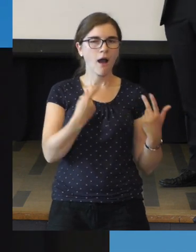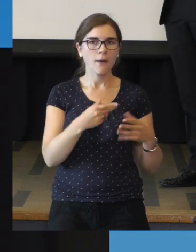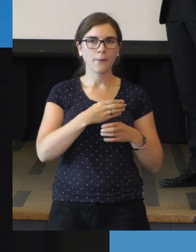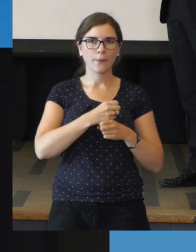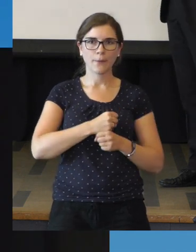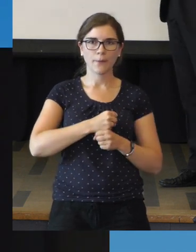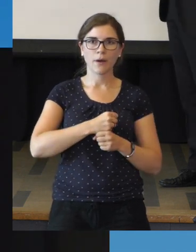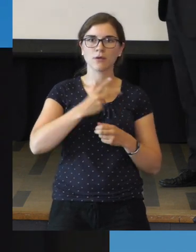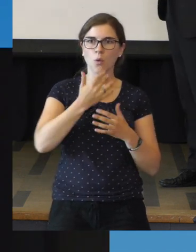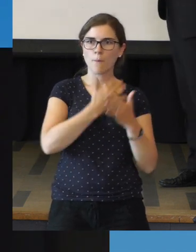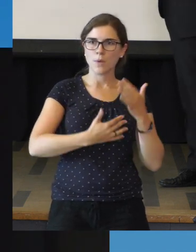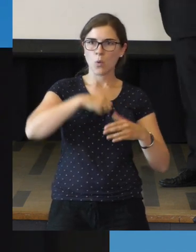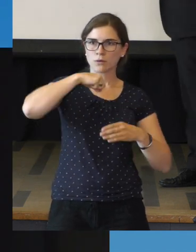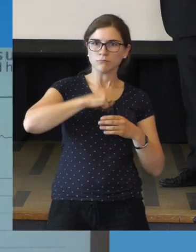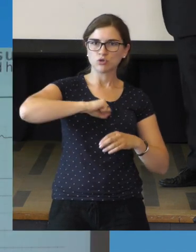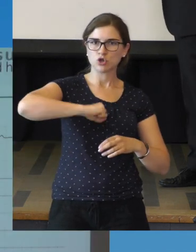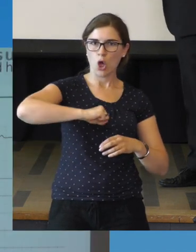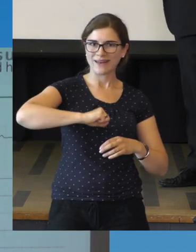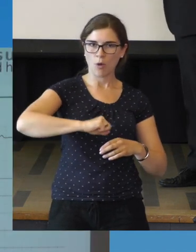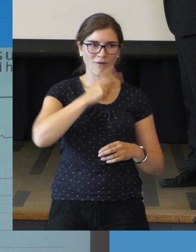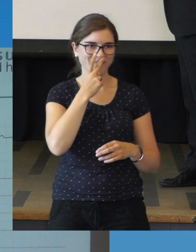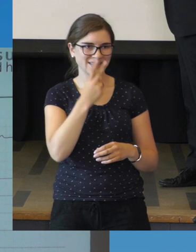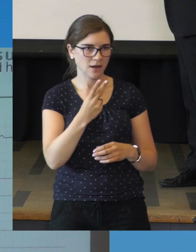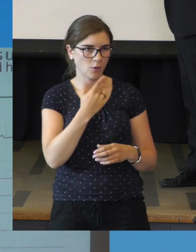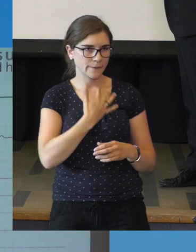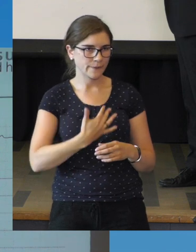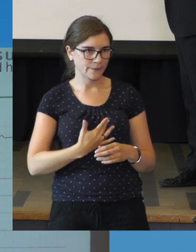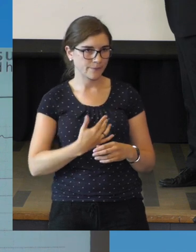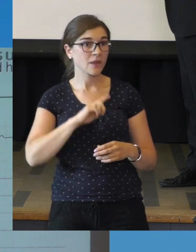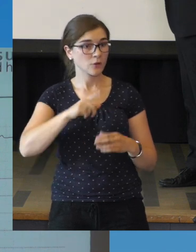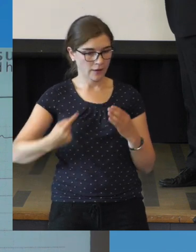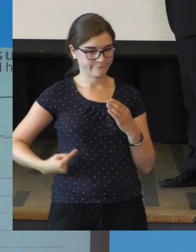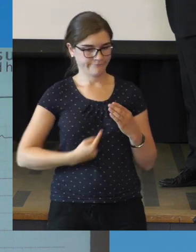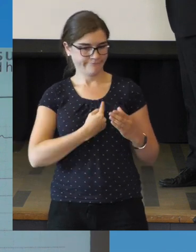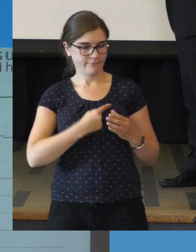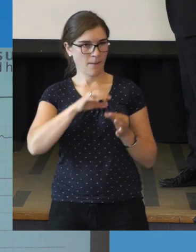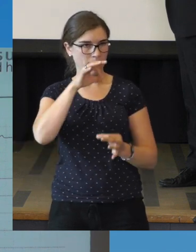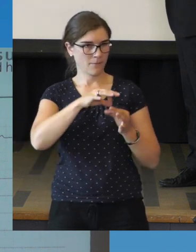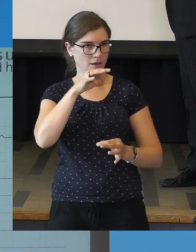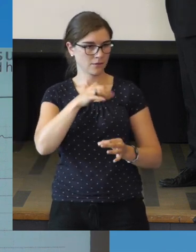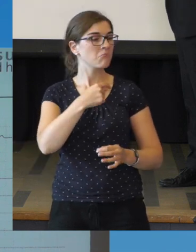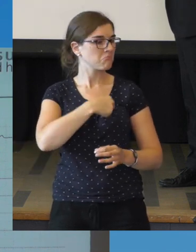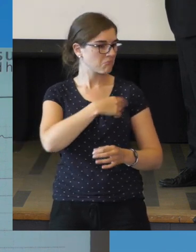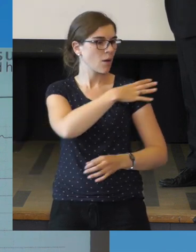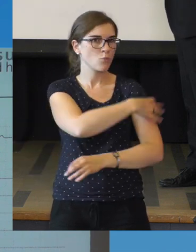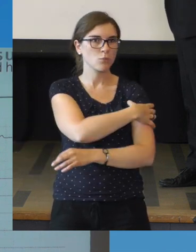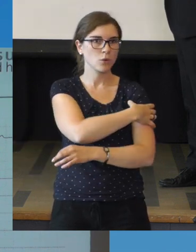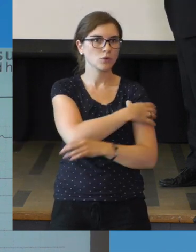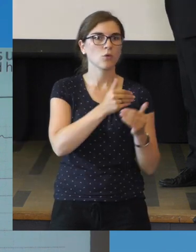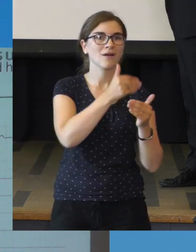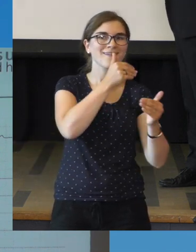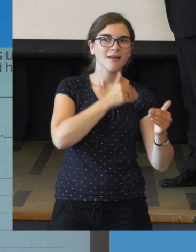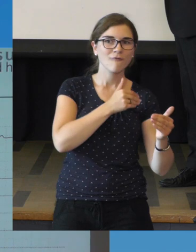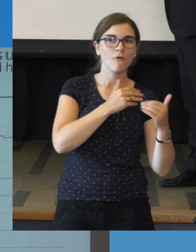enge Klappe beschleunigt wird. Im Herzkatheter kann man das dann messen. Hier sehen Sie den Blutdruck in der linken Herzkammer vor der